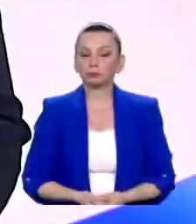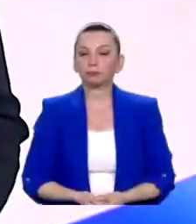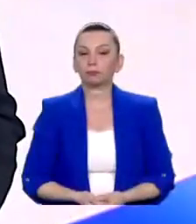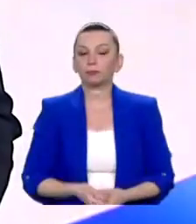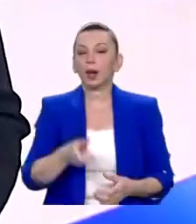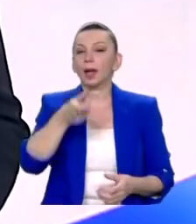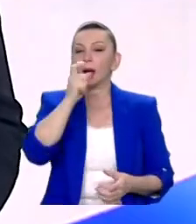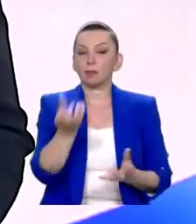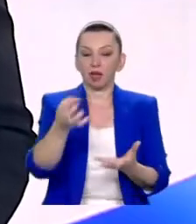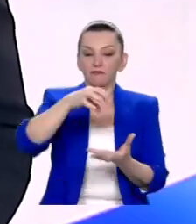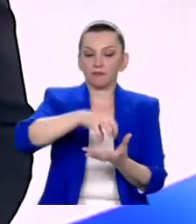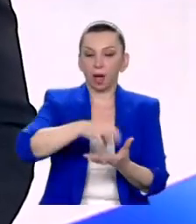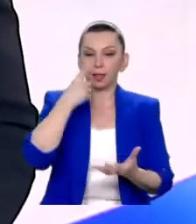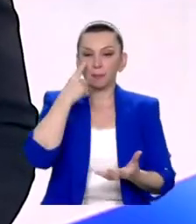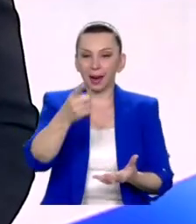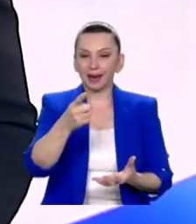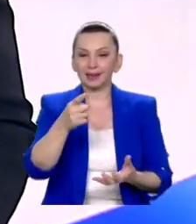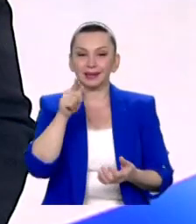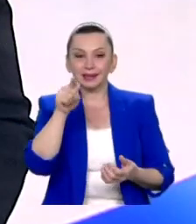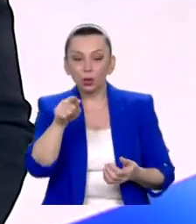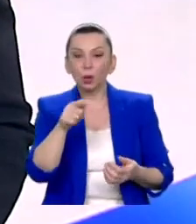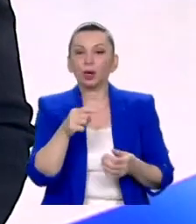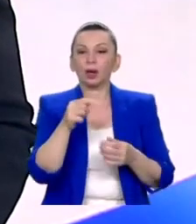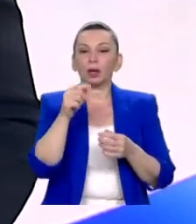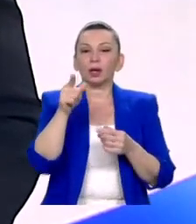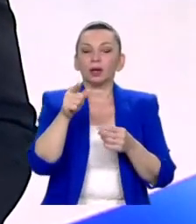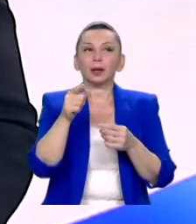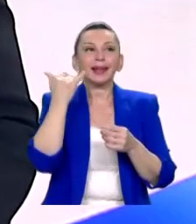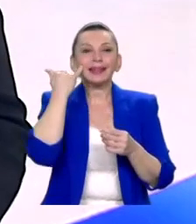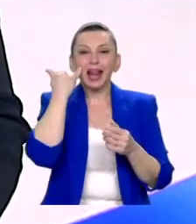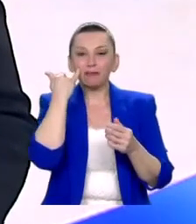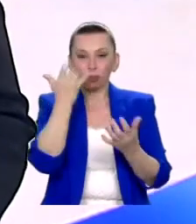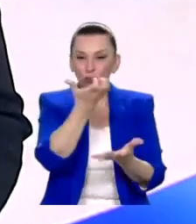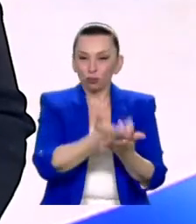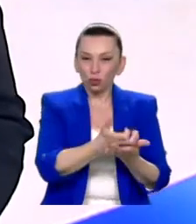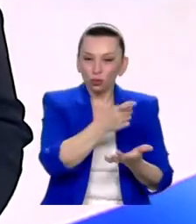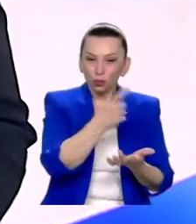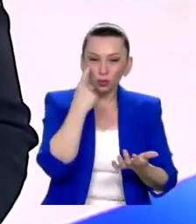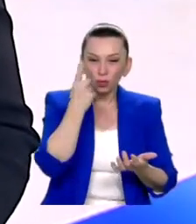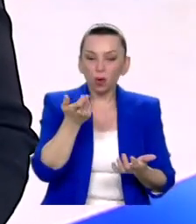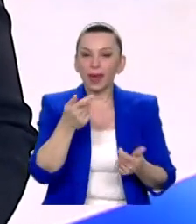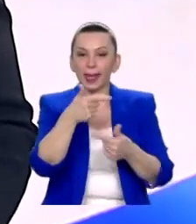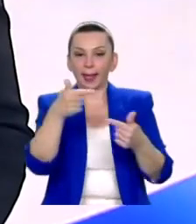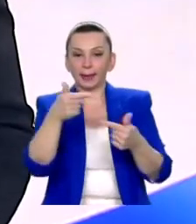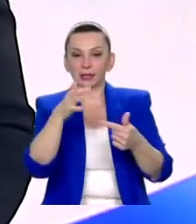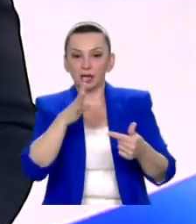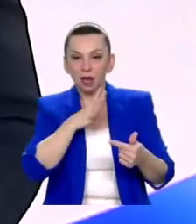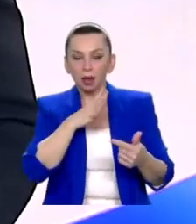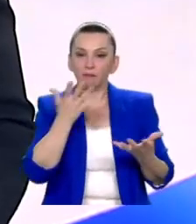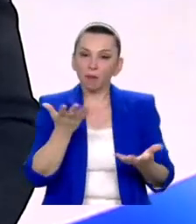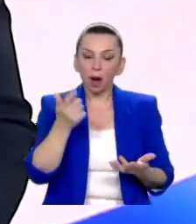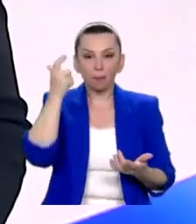Efendim, kahve falı bakan uygulamalarda güvenlik açığı ortaya çıktı. Kullanıcıların uygulamalara verdiği izinler başlarına dert